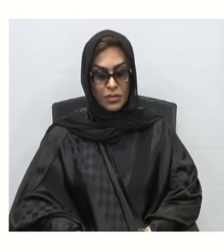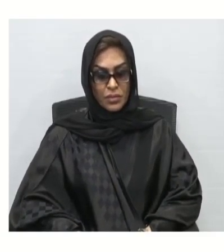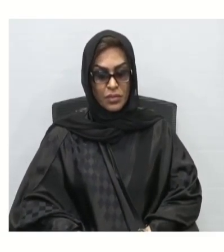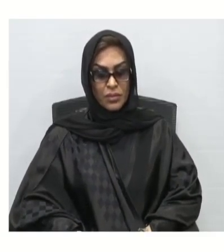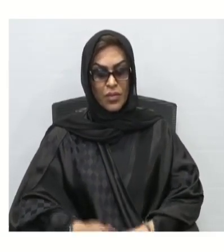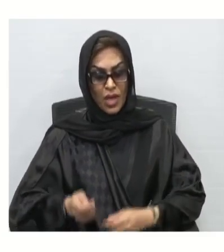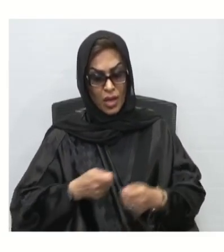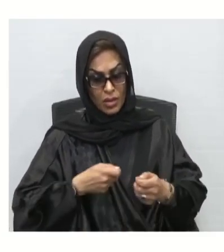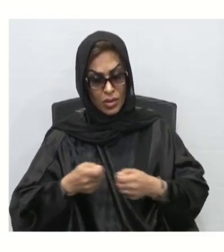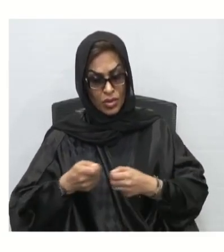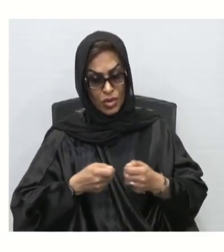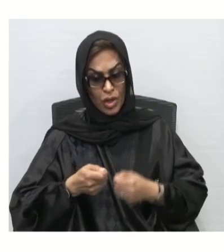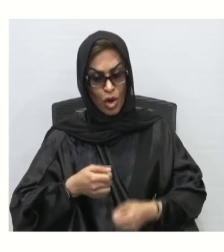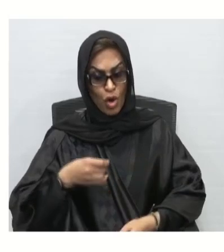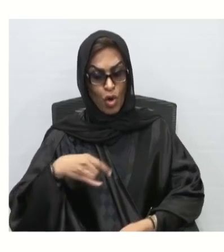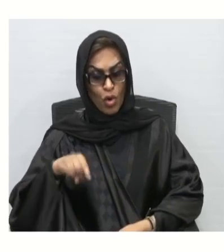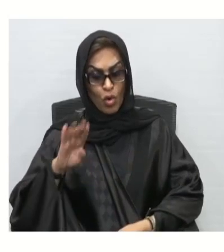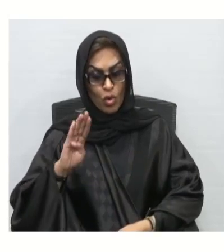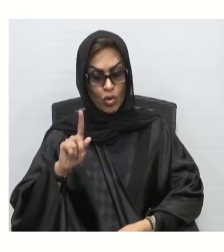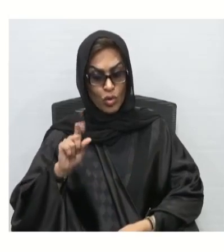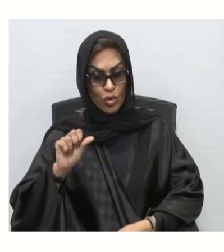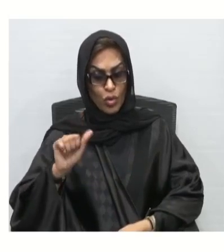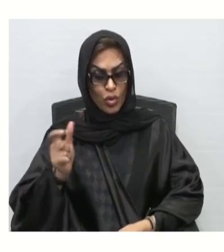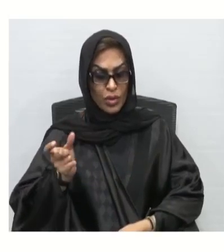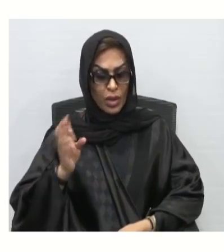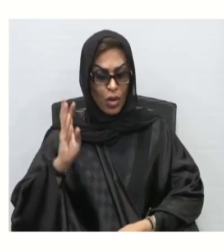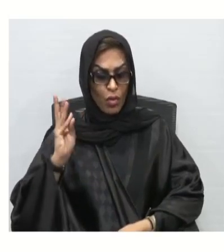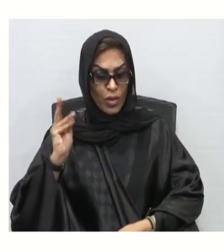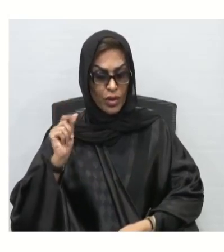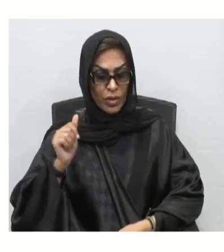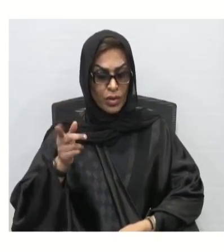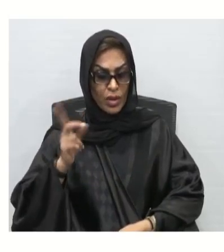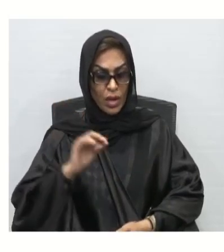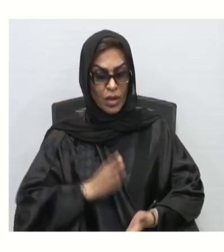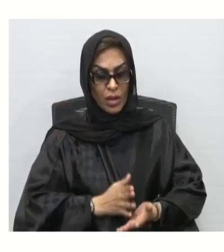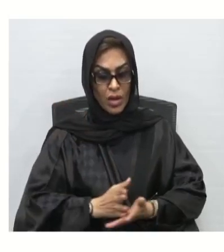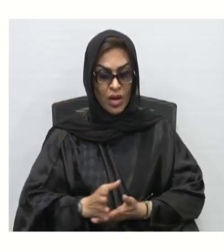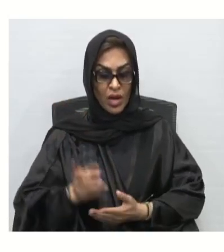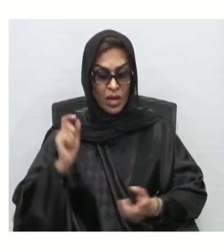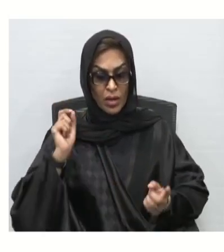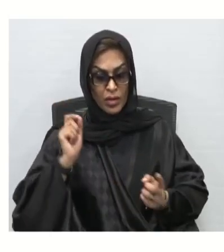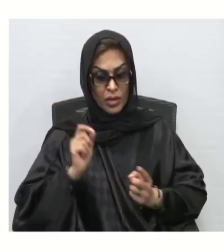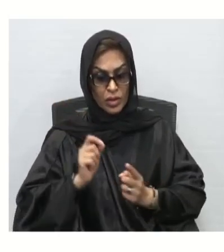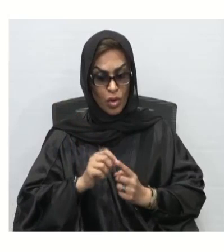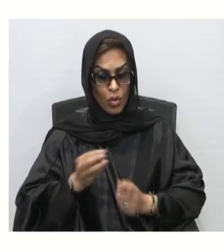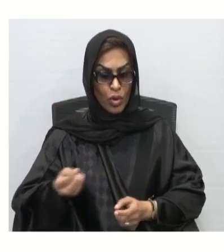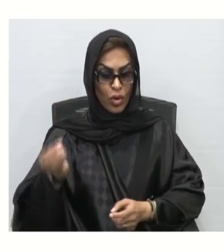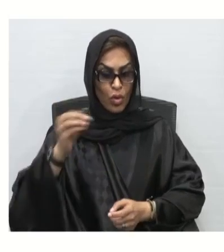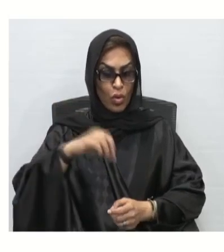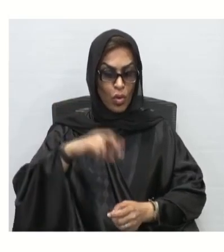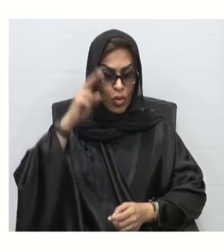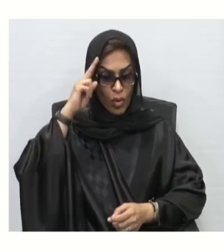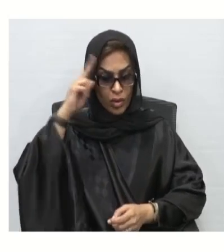تعتبر التجاره الالكترونيه او ما يسمى بالتجاره الرقميه احد اهم اهداف برنامج التحول